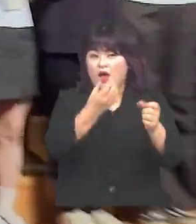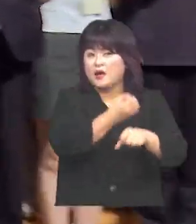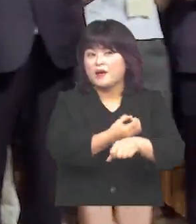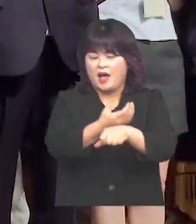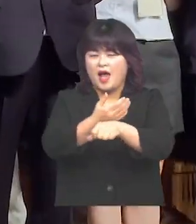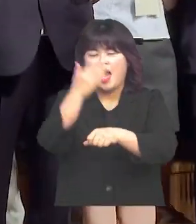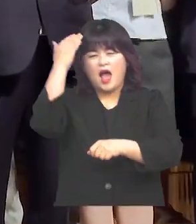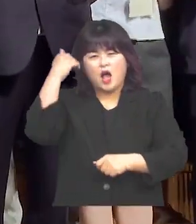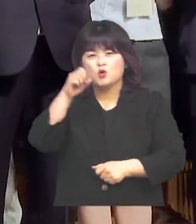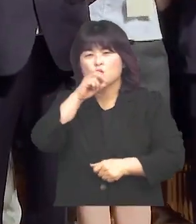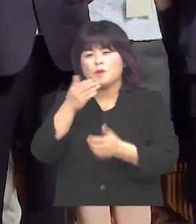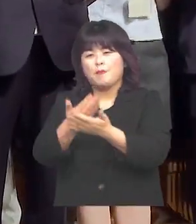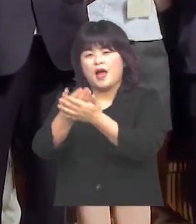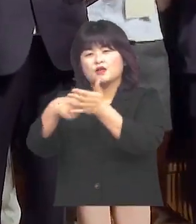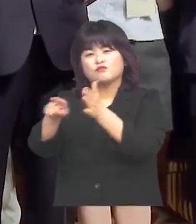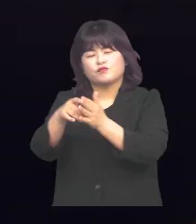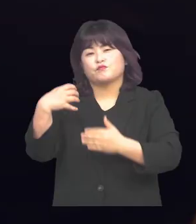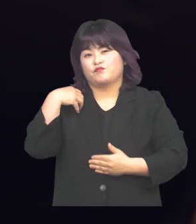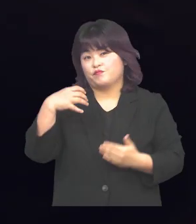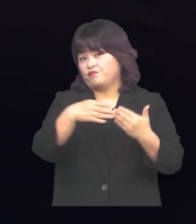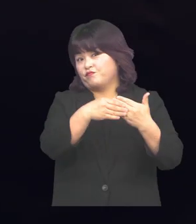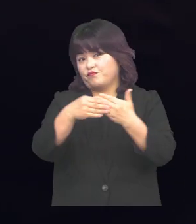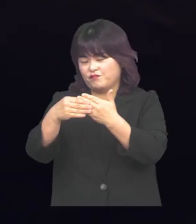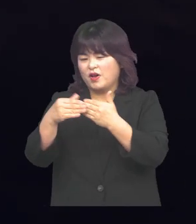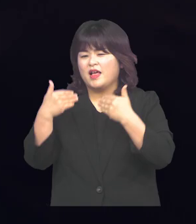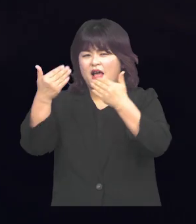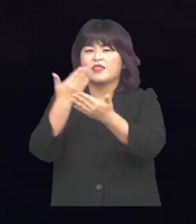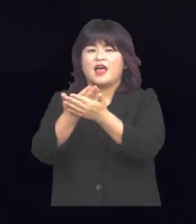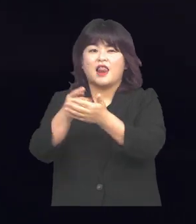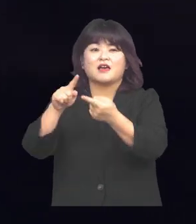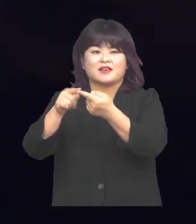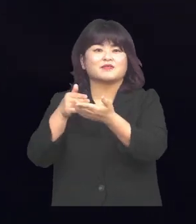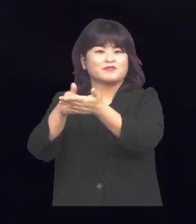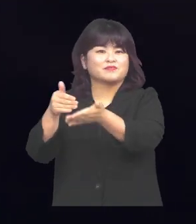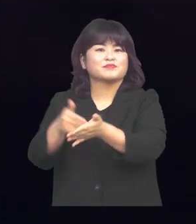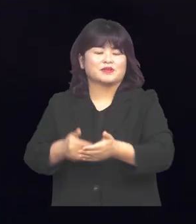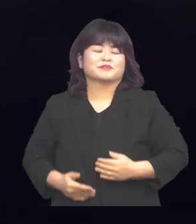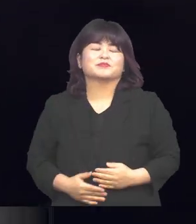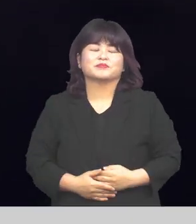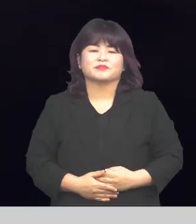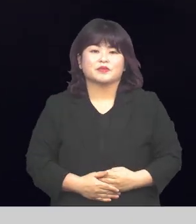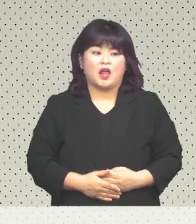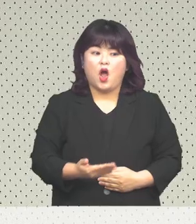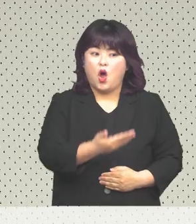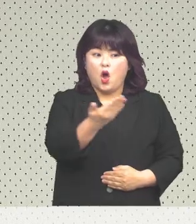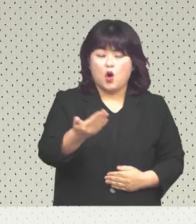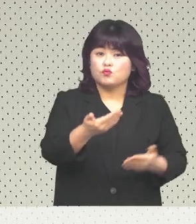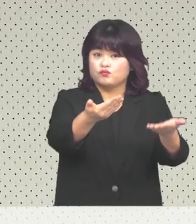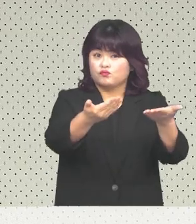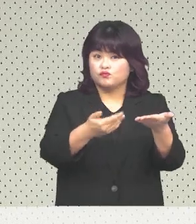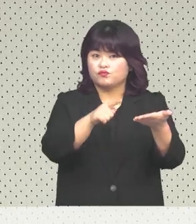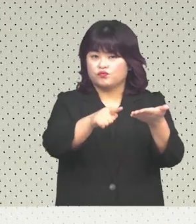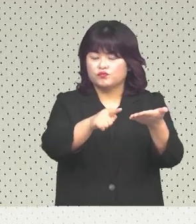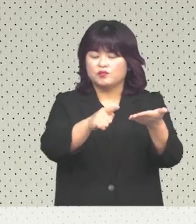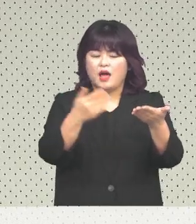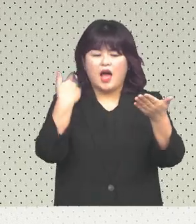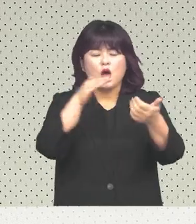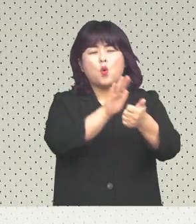전하며 대한민국과 용인의 발전을 이끌 인재로 성장해달라고 당부했습니다. 여러분들이 받으시는